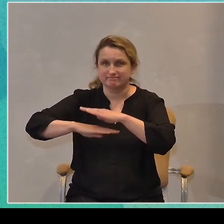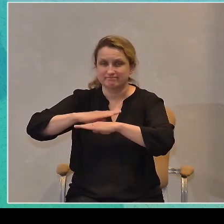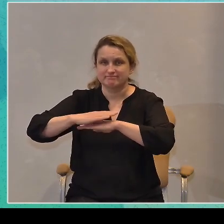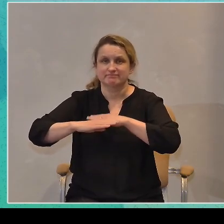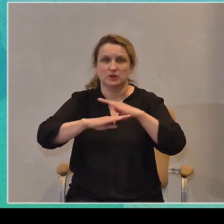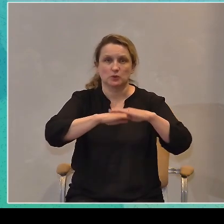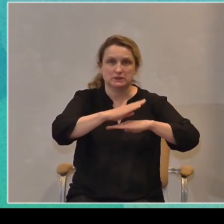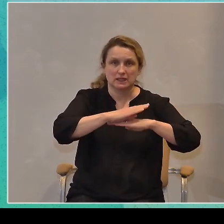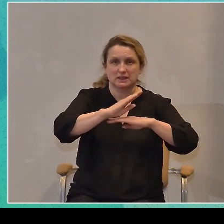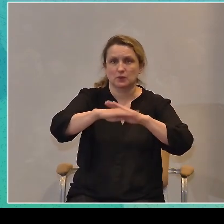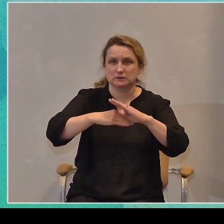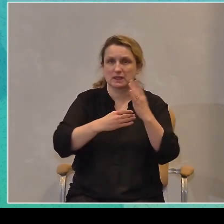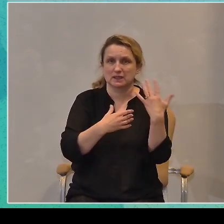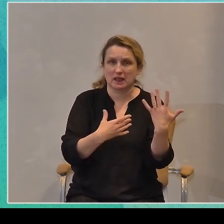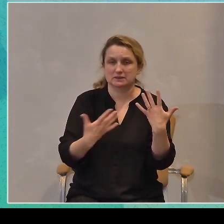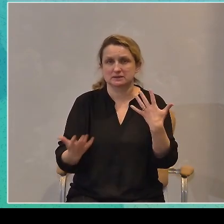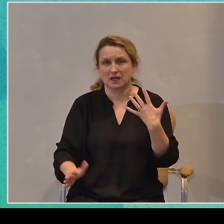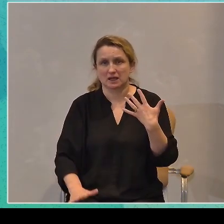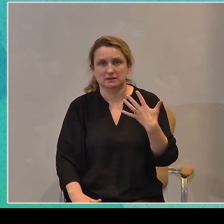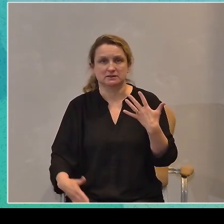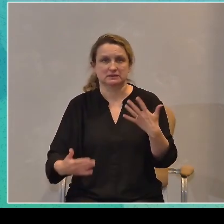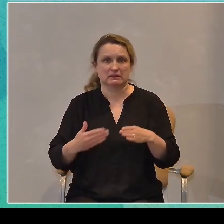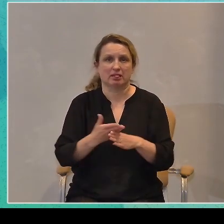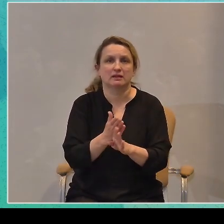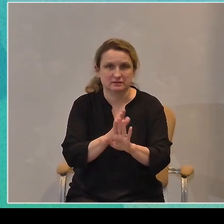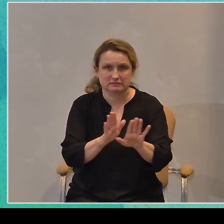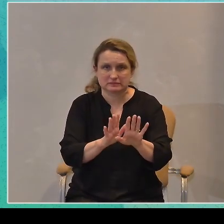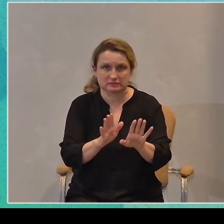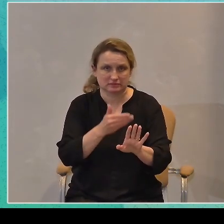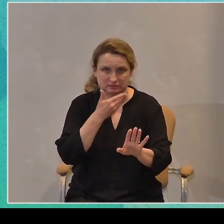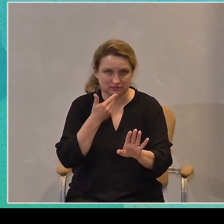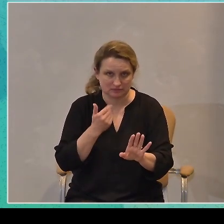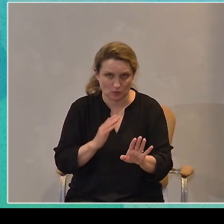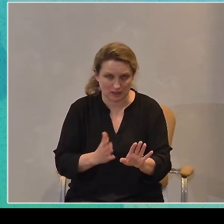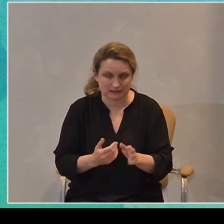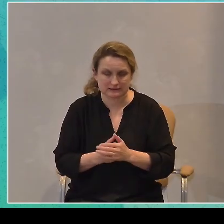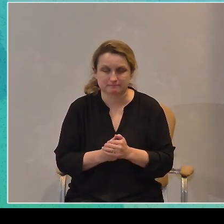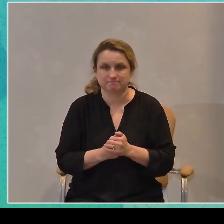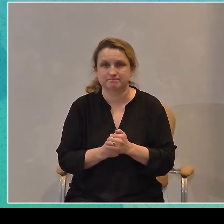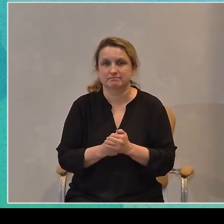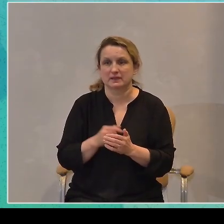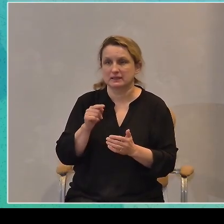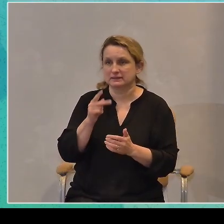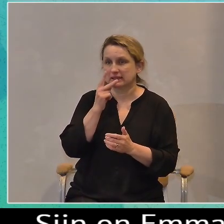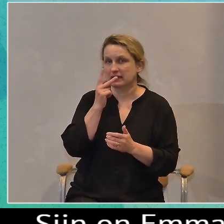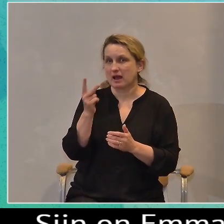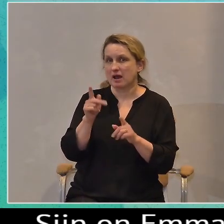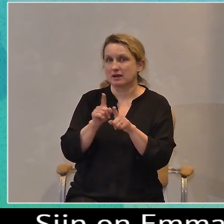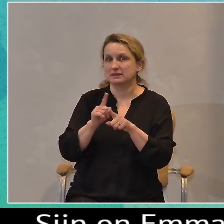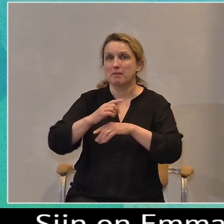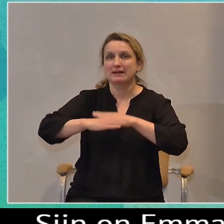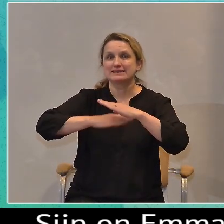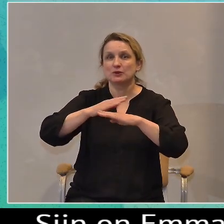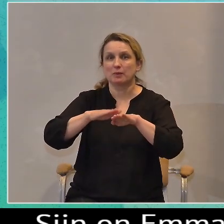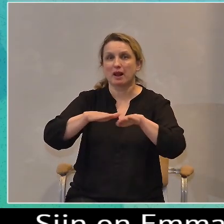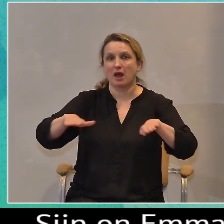jäseme kaupa, et ta ei saaks endale liiga teha. Siin on näha ka see